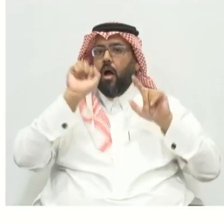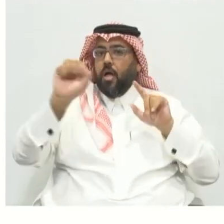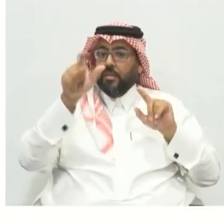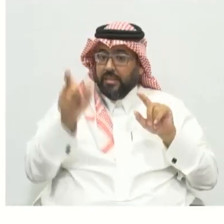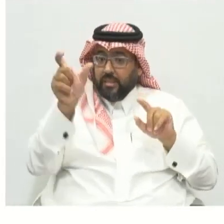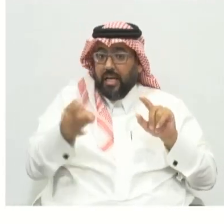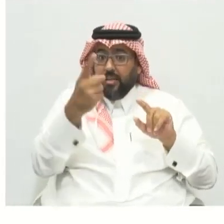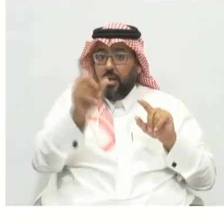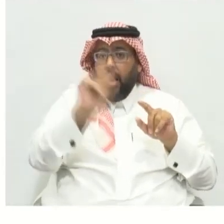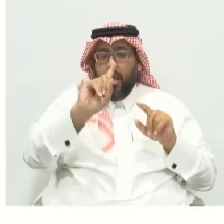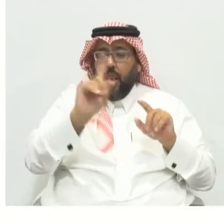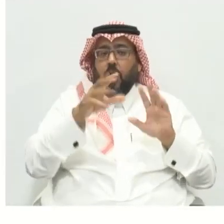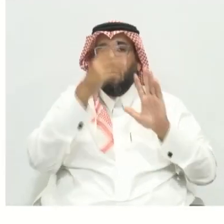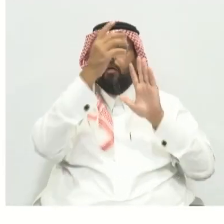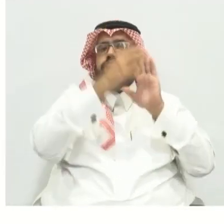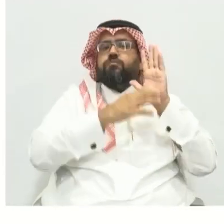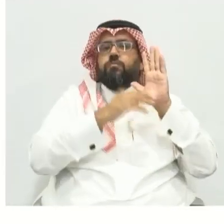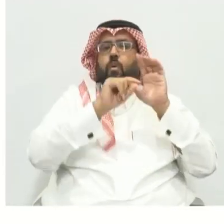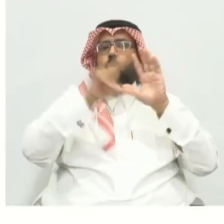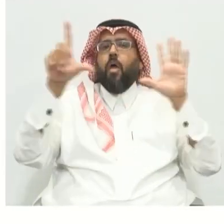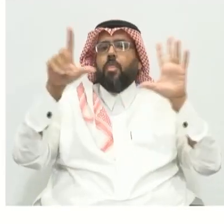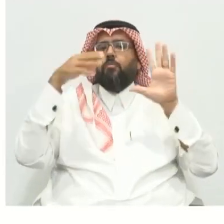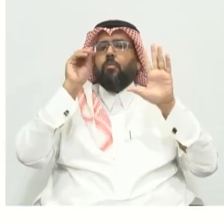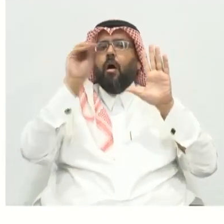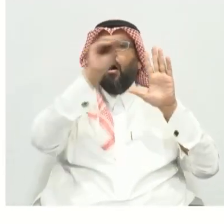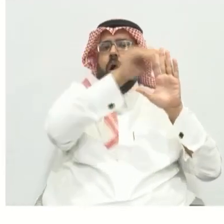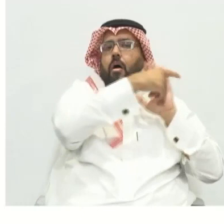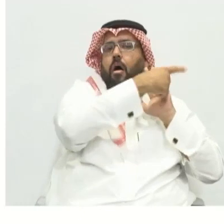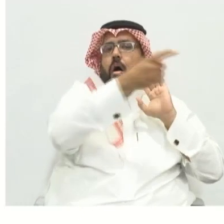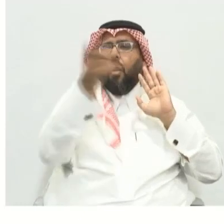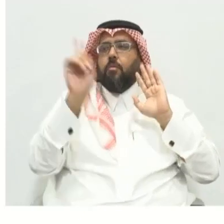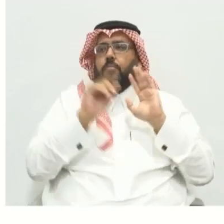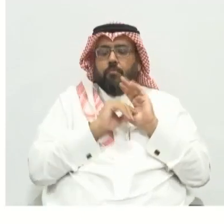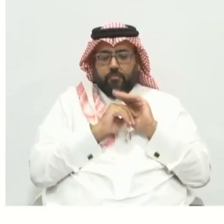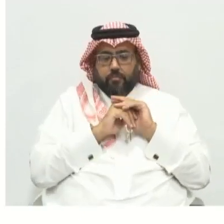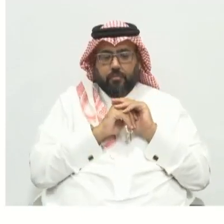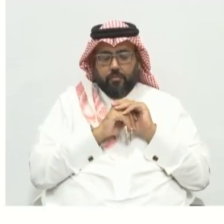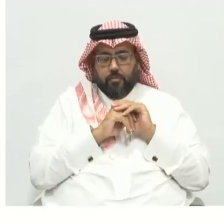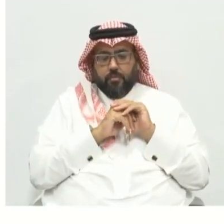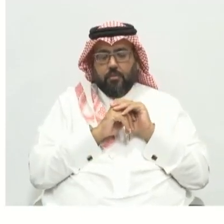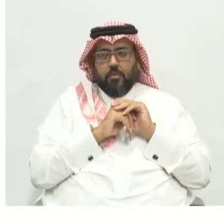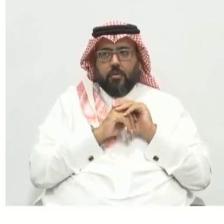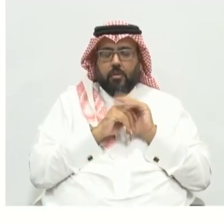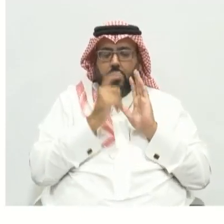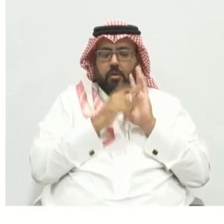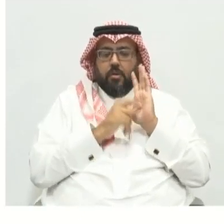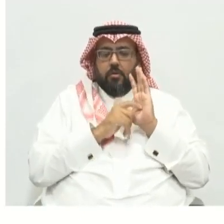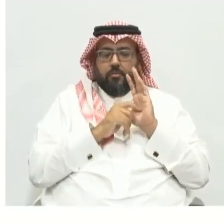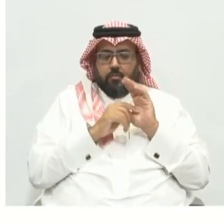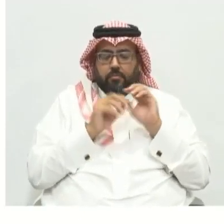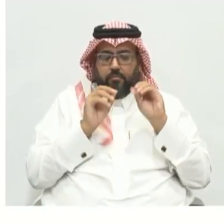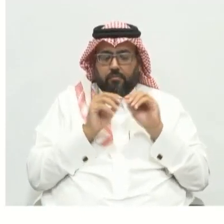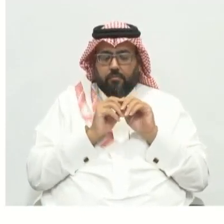بذاته وايضا او ينحصر تطبيقاته على واقعه بعينها اذ ان القاعده القانون تسعى